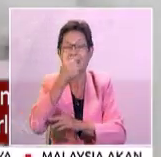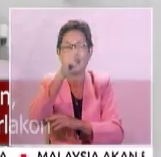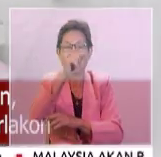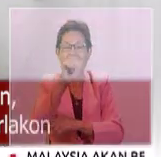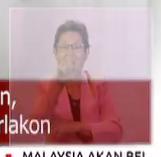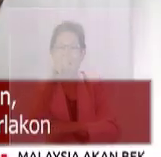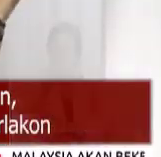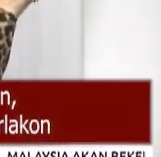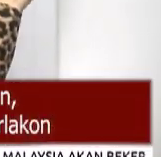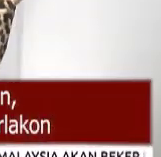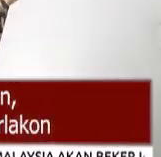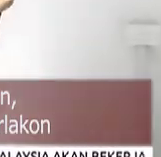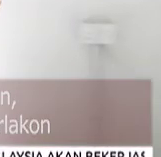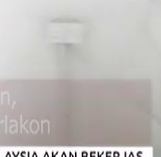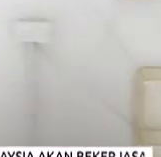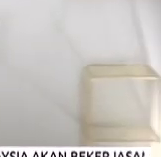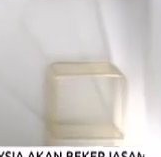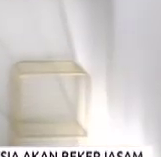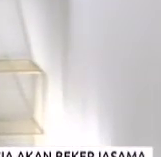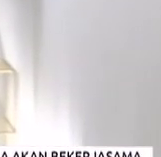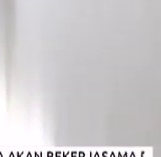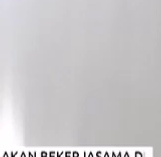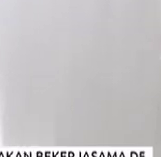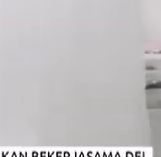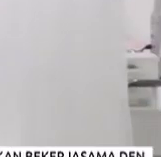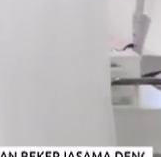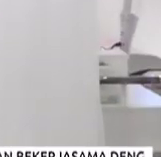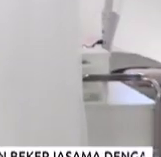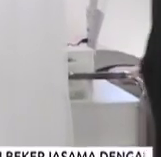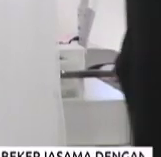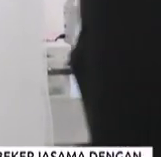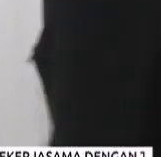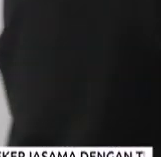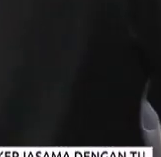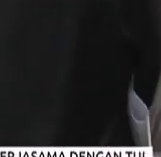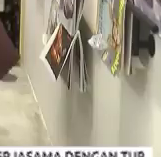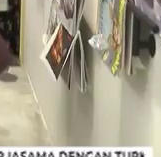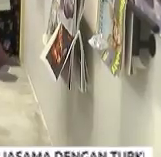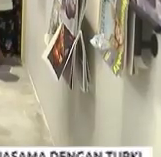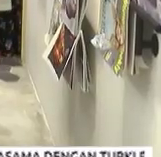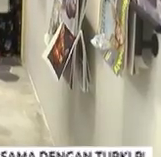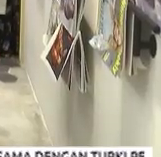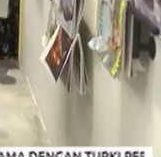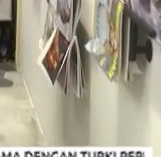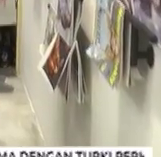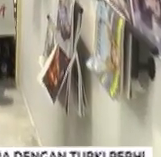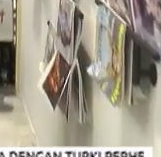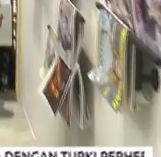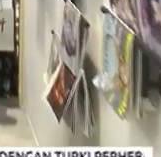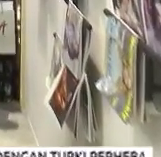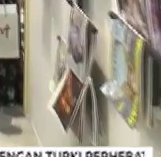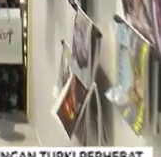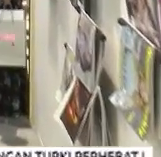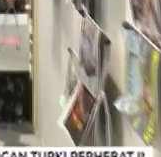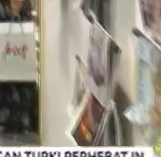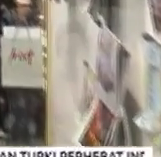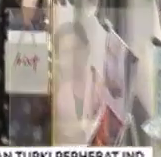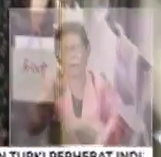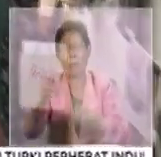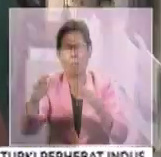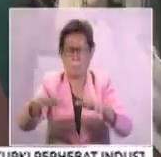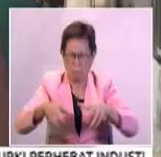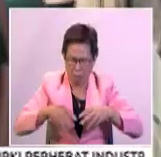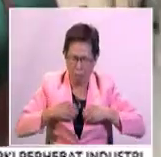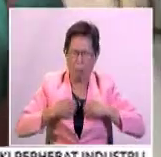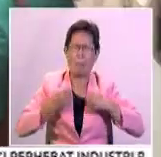Bryan. Sekalipun semakin sibuk dengan persiapan majlis perkahwinan yang dijangka berlangsung pada November nanti, Nadia masih menerima